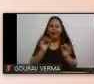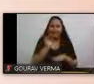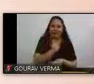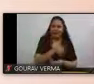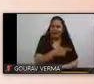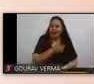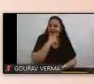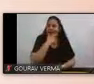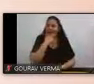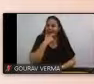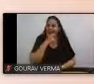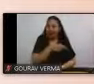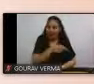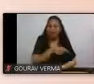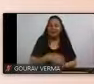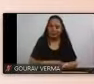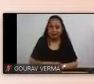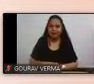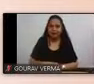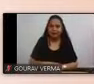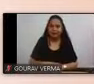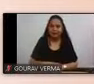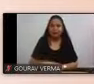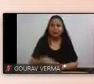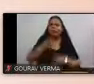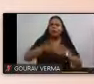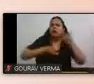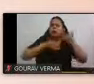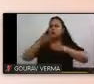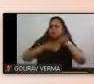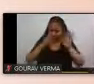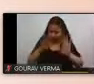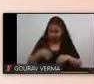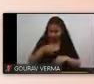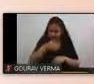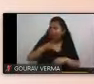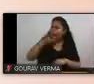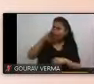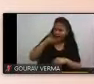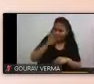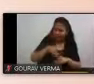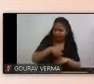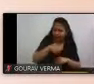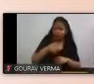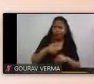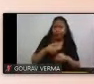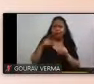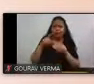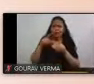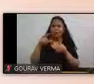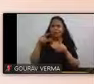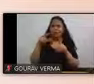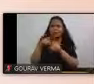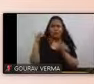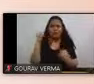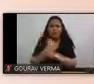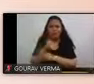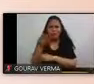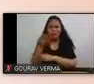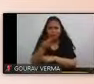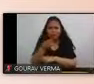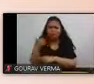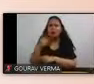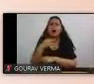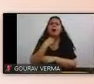बेबी हंसता है. ये तो किसी ने नहीं सिखाया. How has he learned? The dog is not even making any sound. They